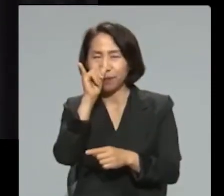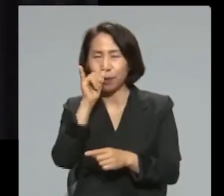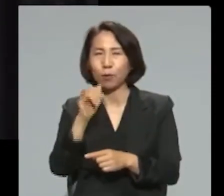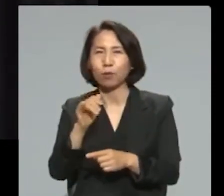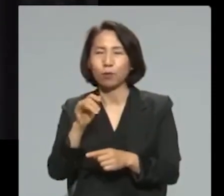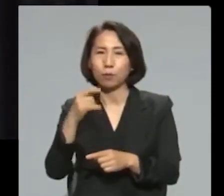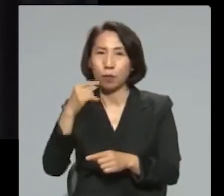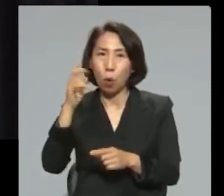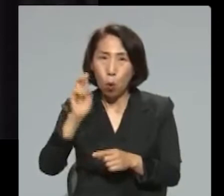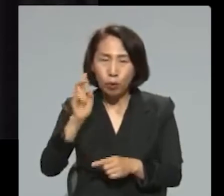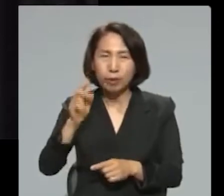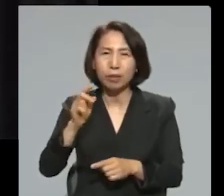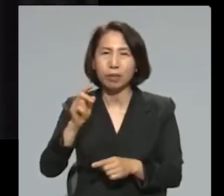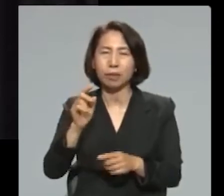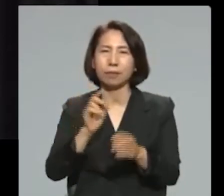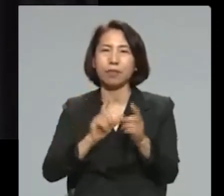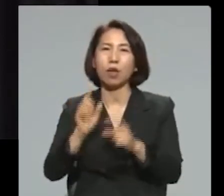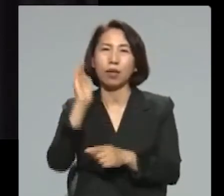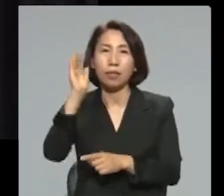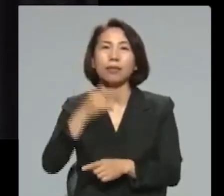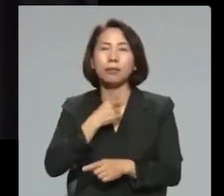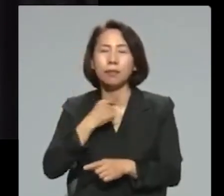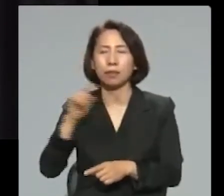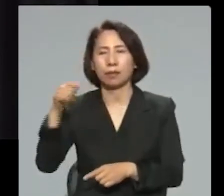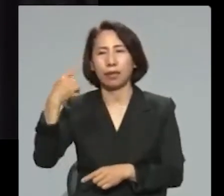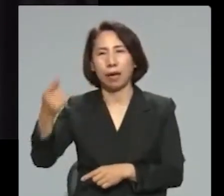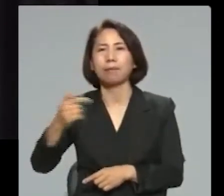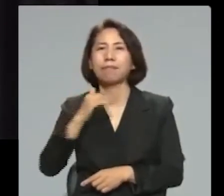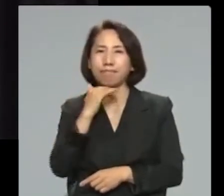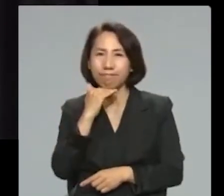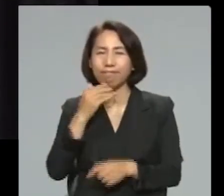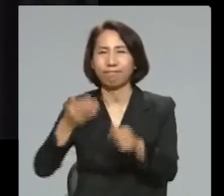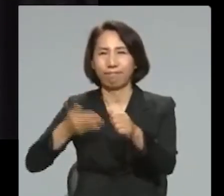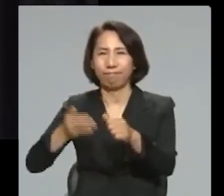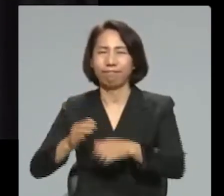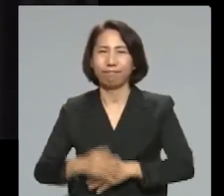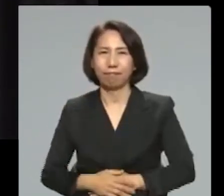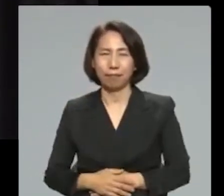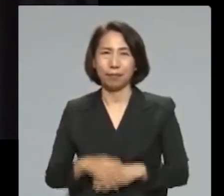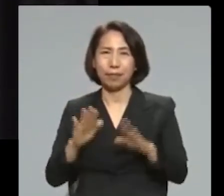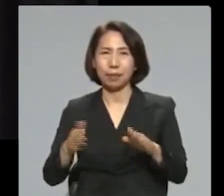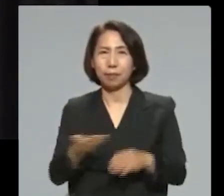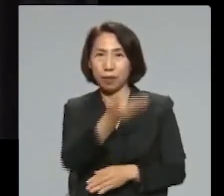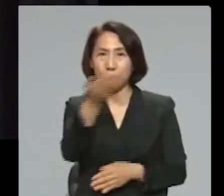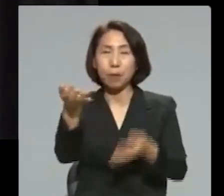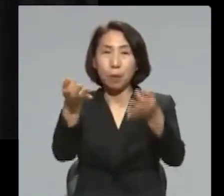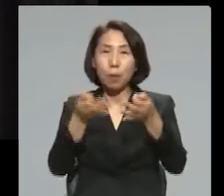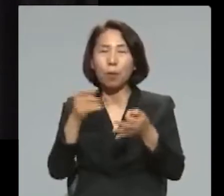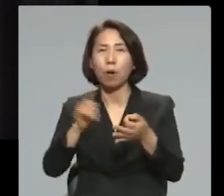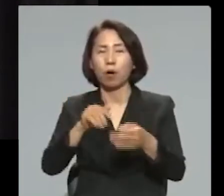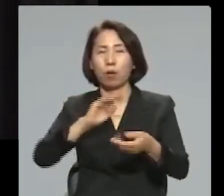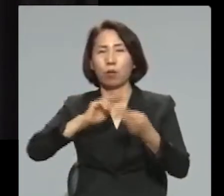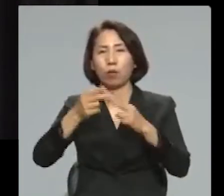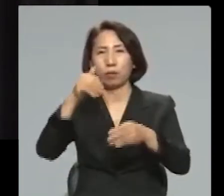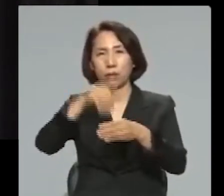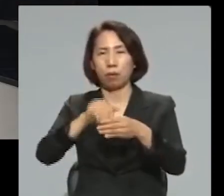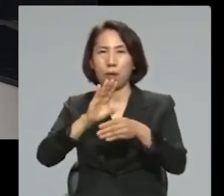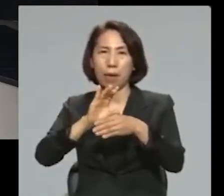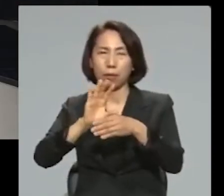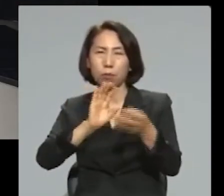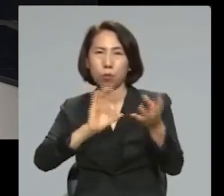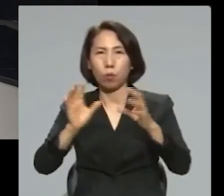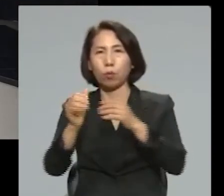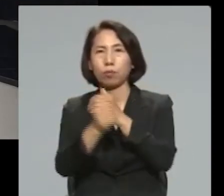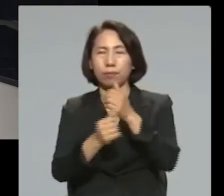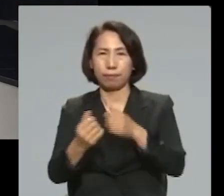예정입니다. 못한 말씀은 다음 순서를 이행해 주시면 좋겠습니다. 지금 여러분께서는 고령군 선거방송 토론위원회가